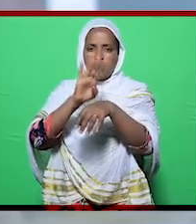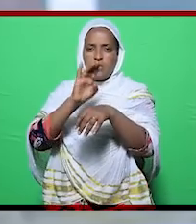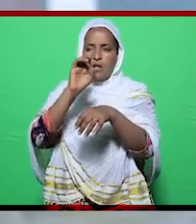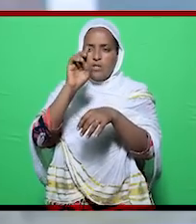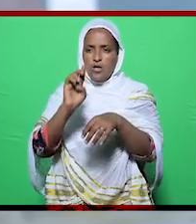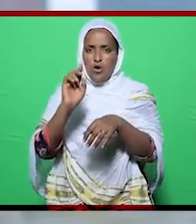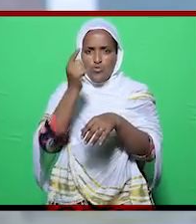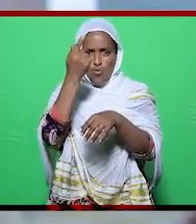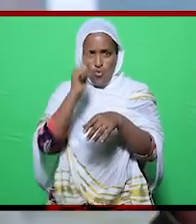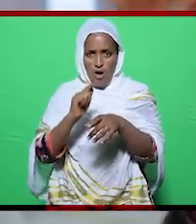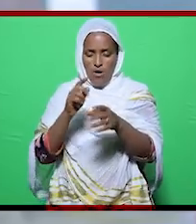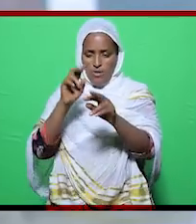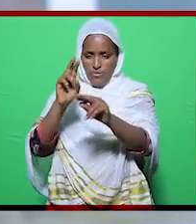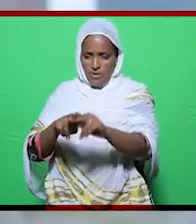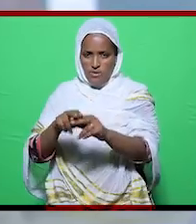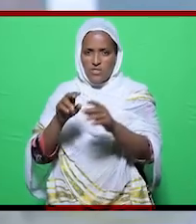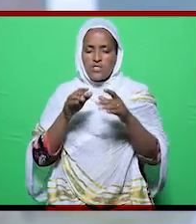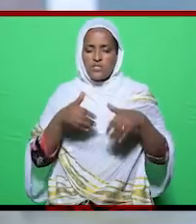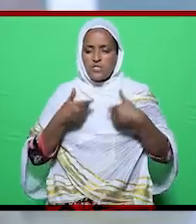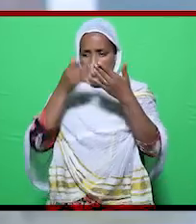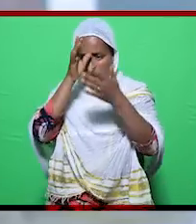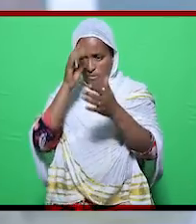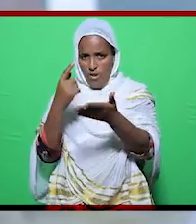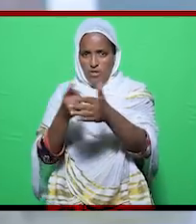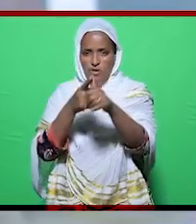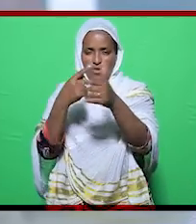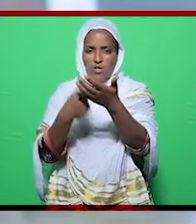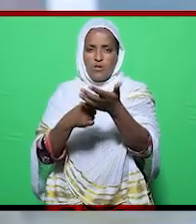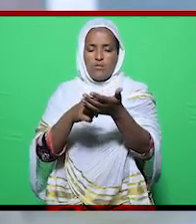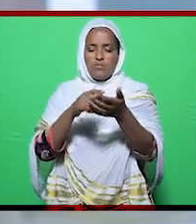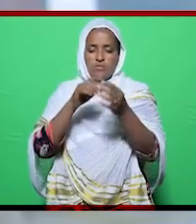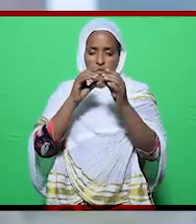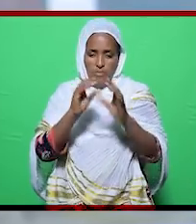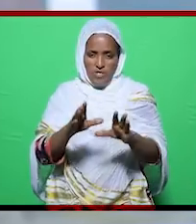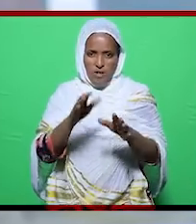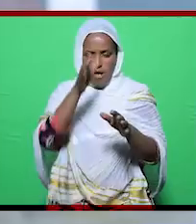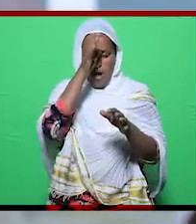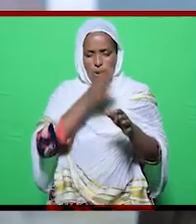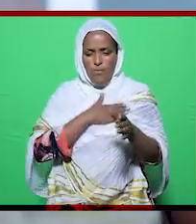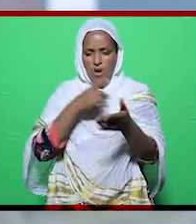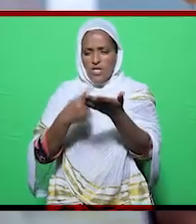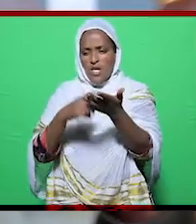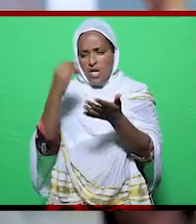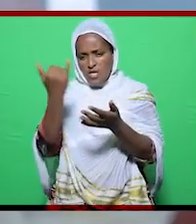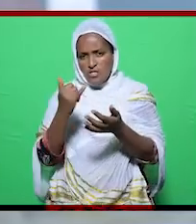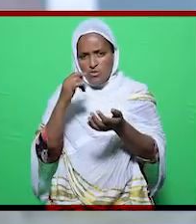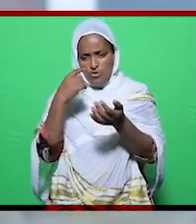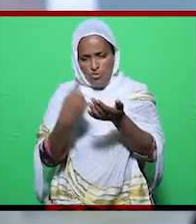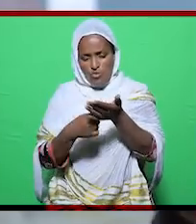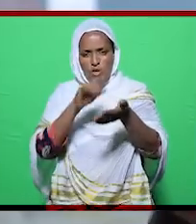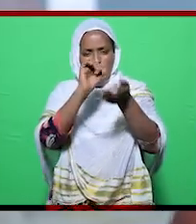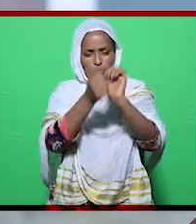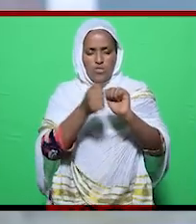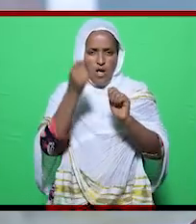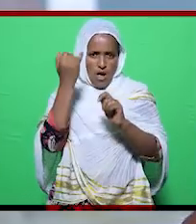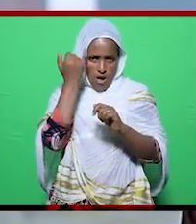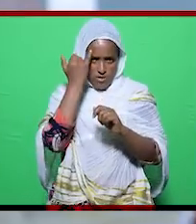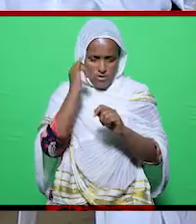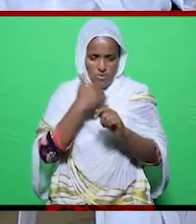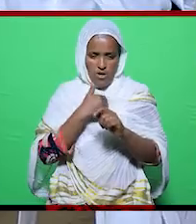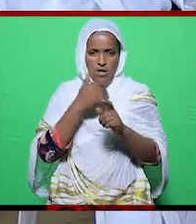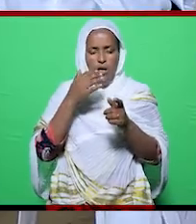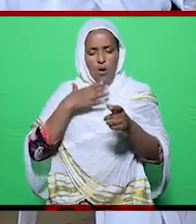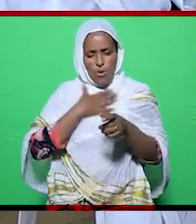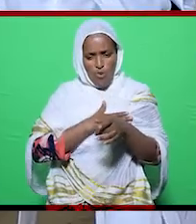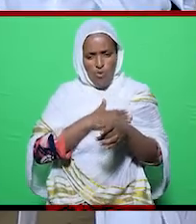እናገኛቸዋለን። ንስሐ አባቶቻችን ይህንን መስራት ይችላሉ። አንዱ ማስተማር ብሎ በቀኖና ቤተክርስቲያን ከሚቀመጥለት ለንስሐ አባት